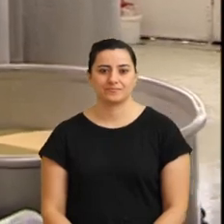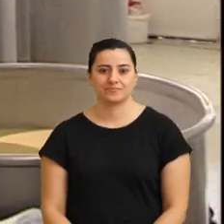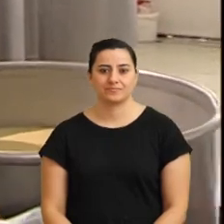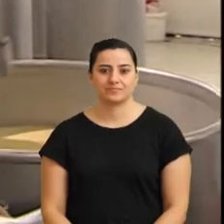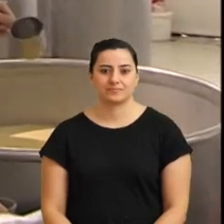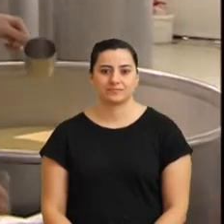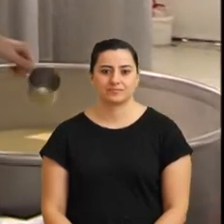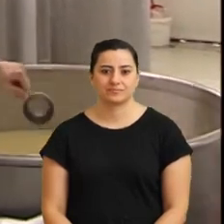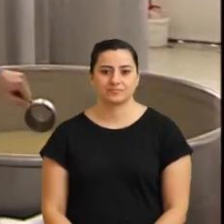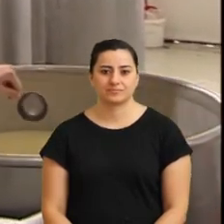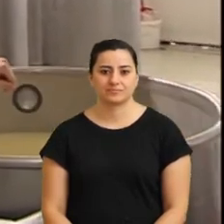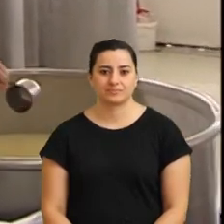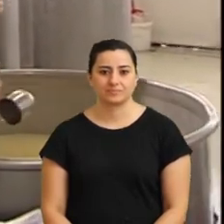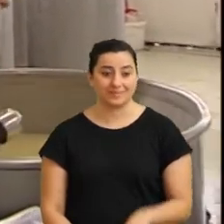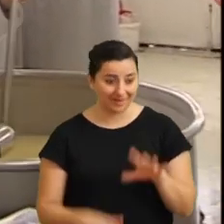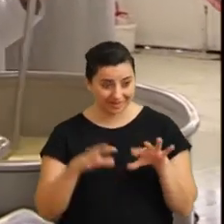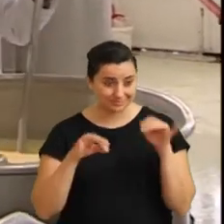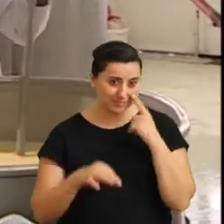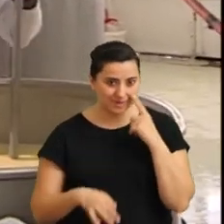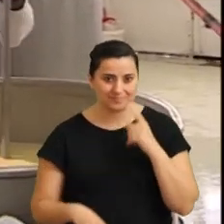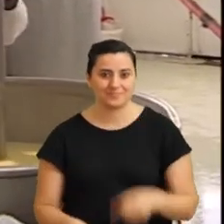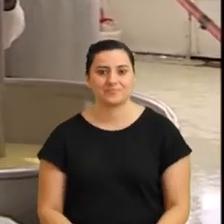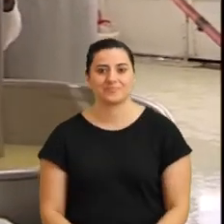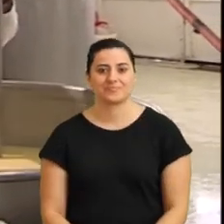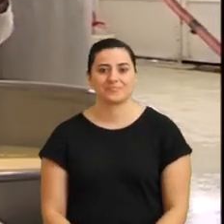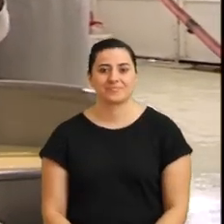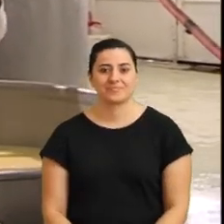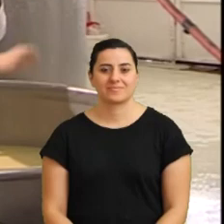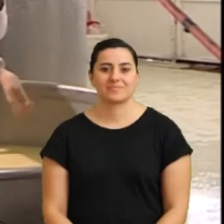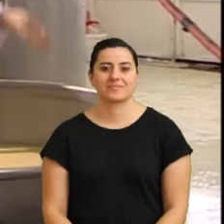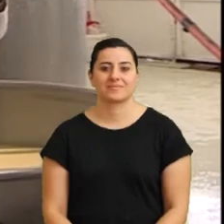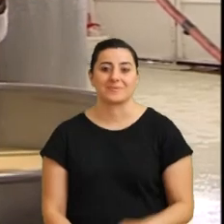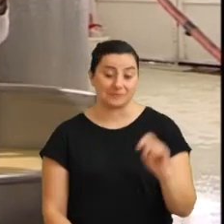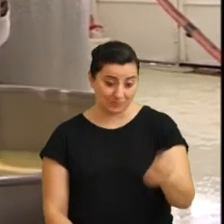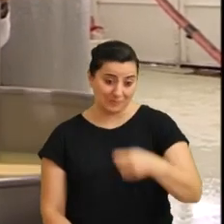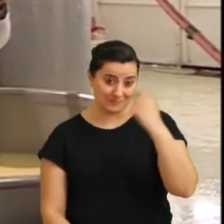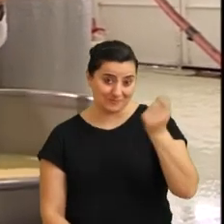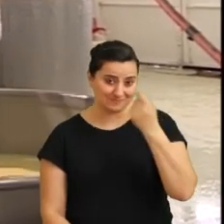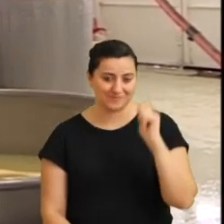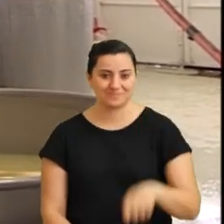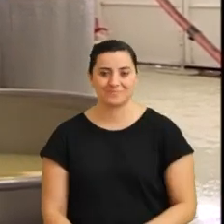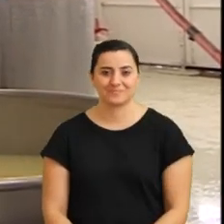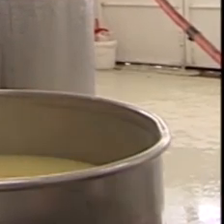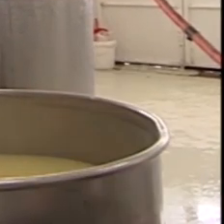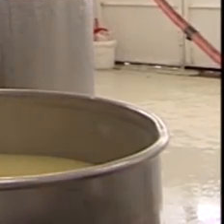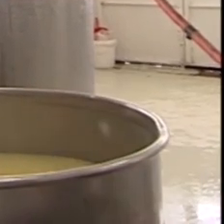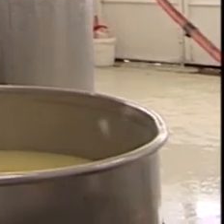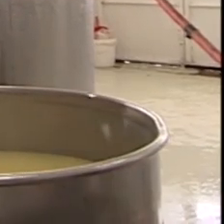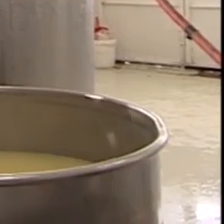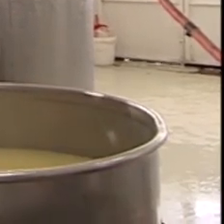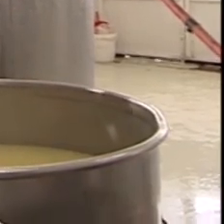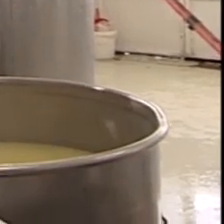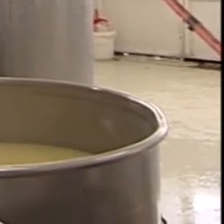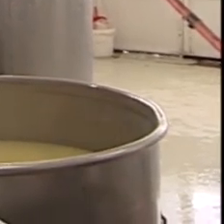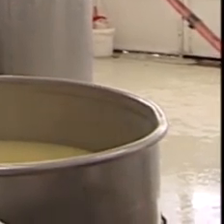istedim. Hazır mısın? Şöyle şekil yap azıcık, şöyle şöyle yap bir şeyler. Maşrapayı sıvıya daldırdı.